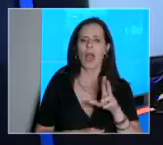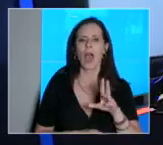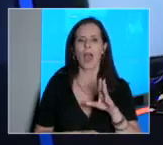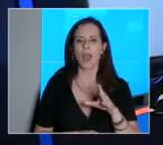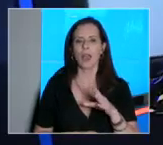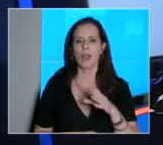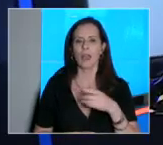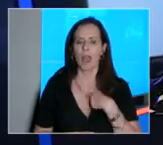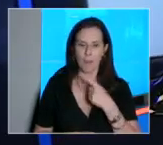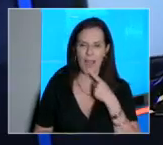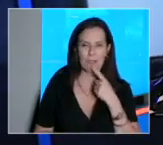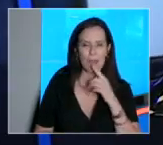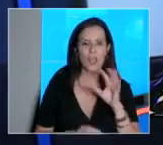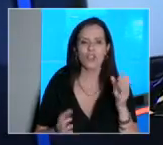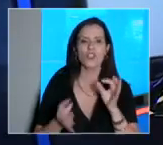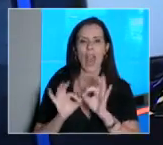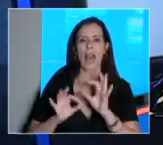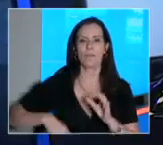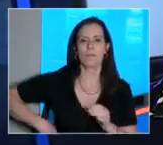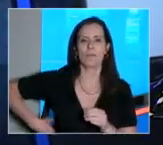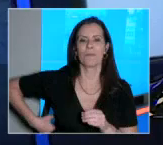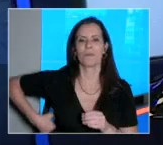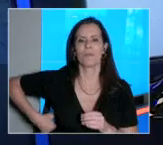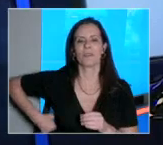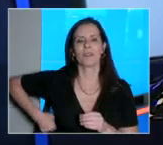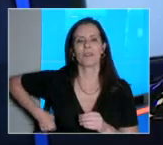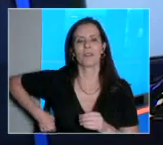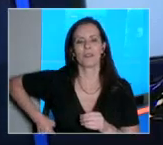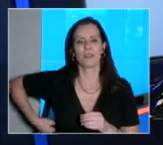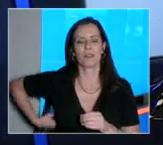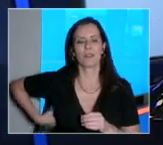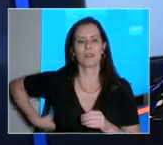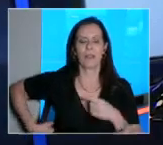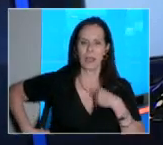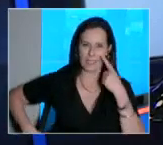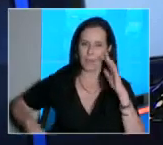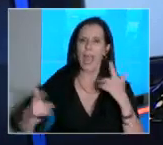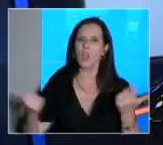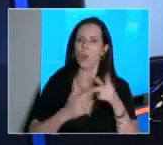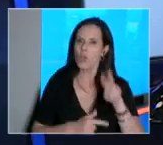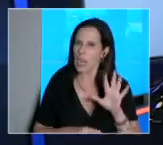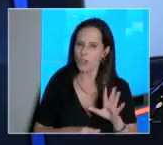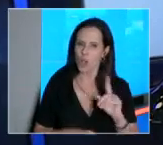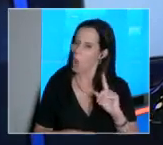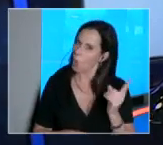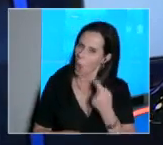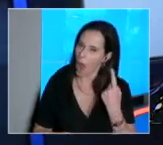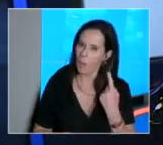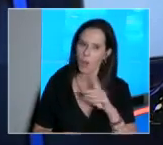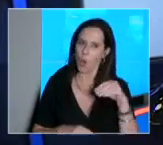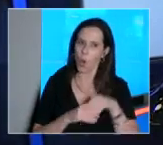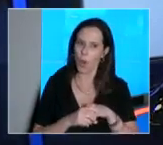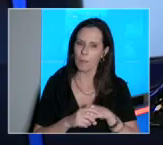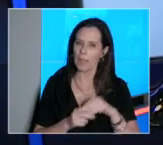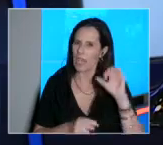תרגמתי את זה לנחס. נחס. ככה זה ירושלמי. אני הסתכלתי במפה של האירועים, באמת לא כולם כוללים את